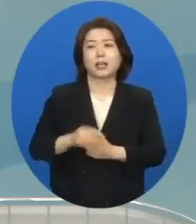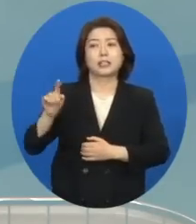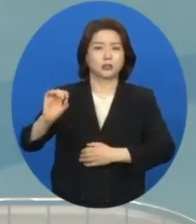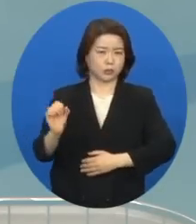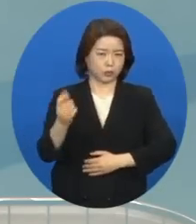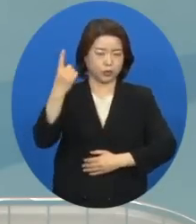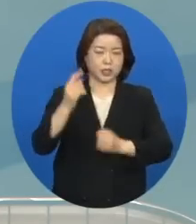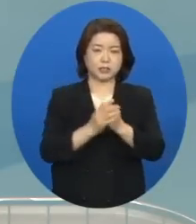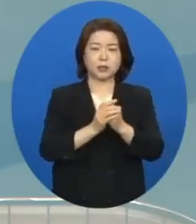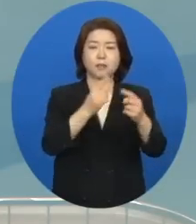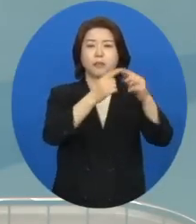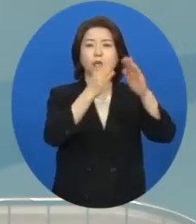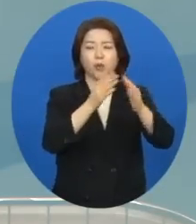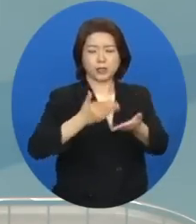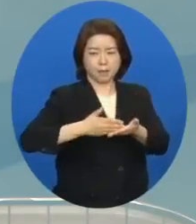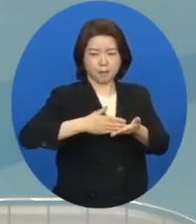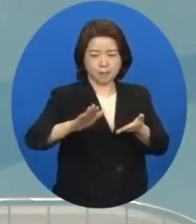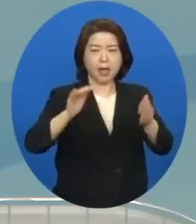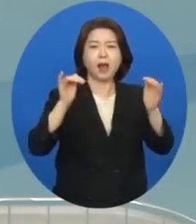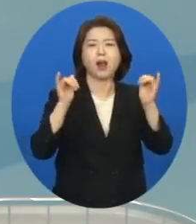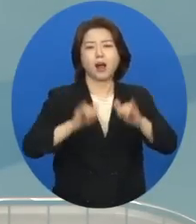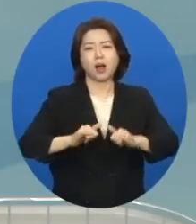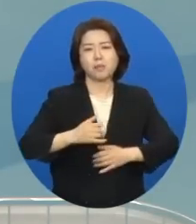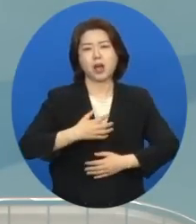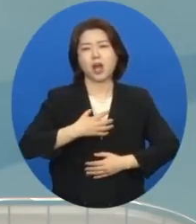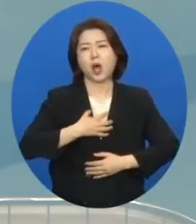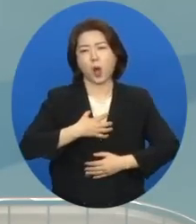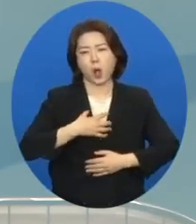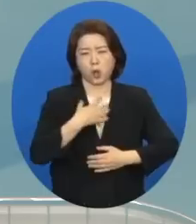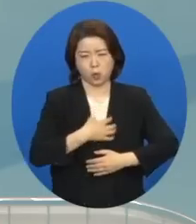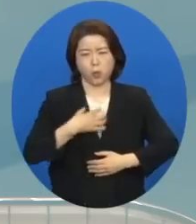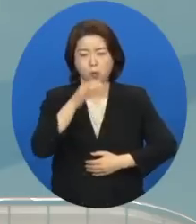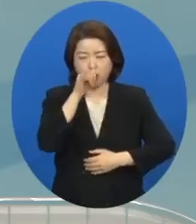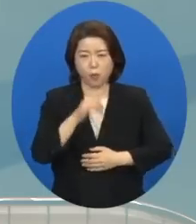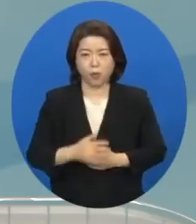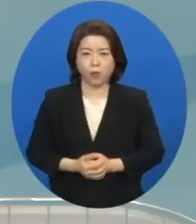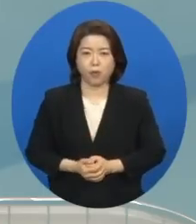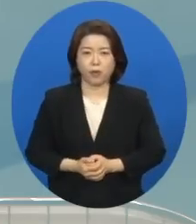인해서 회당에서 쫓겨날까봐 두려워하였기 때문이라.